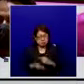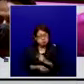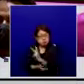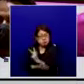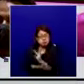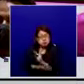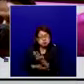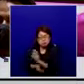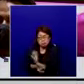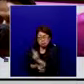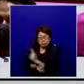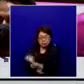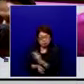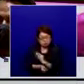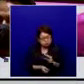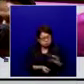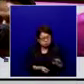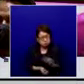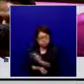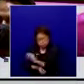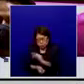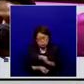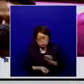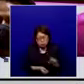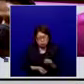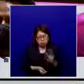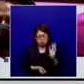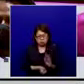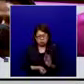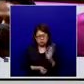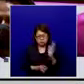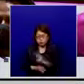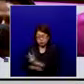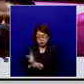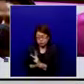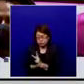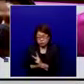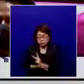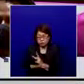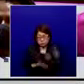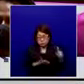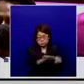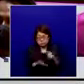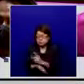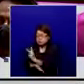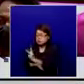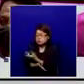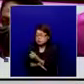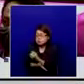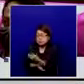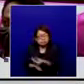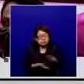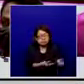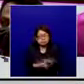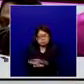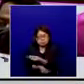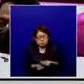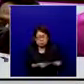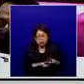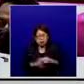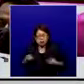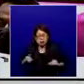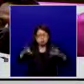เขาเรียกเอาเนื้อหนูไปปะเนื้อช้างอย่าทำเห็นไหมครับนี่ไงโอ้โห